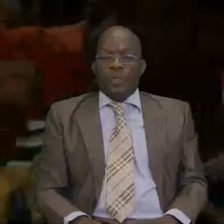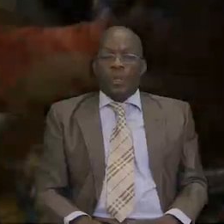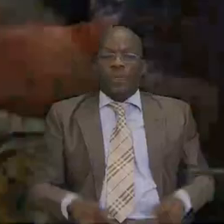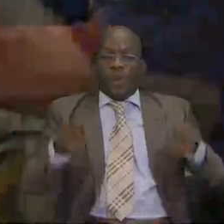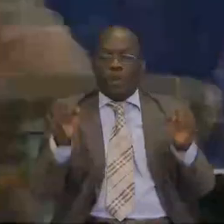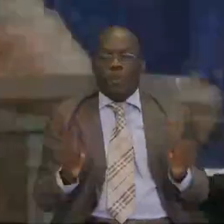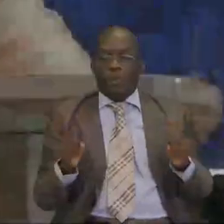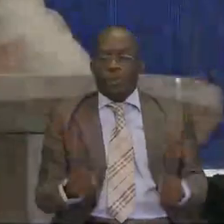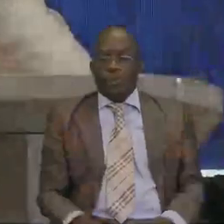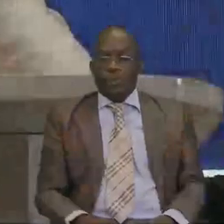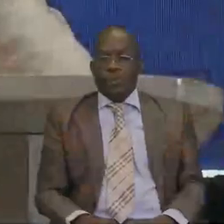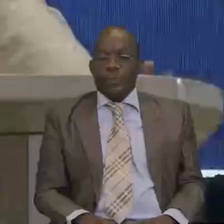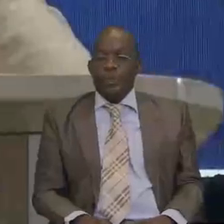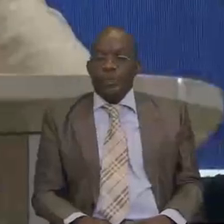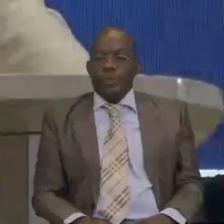La puissance.